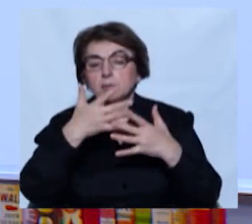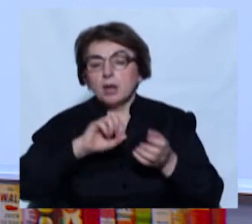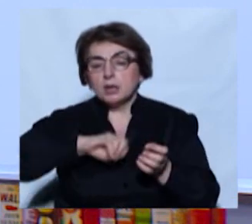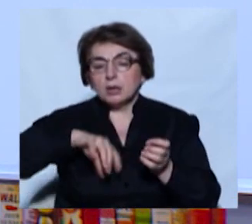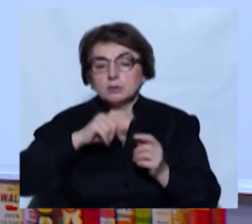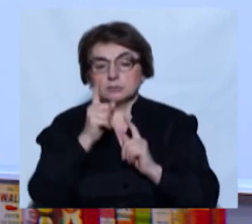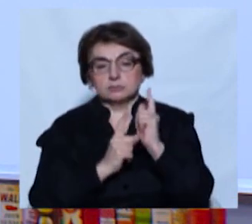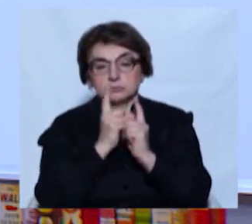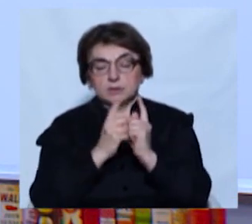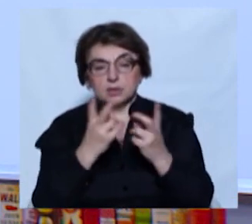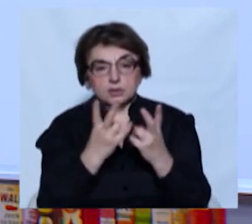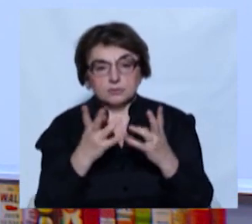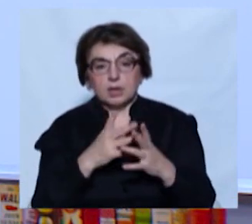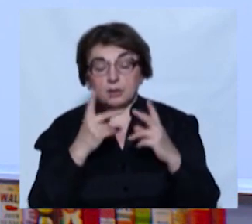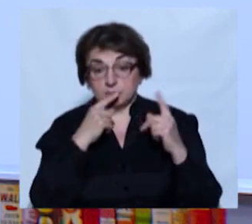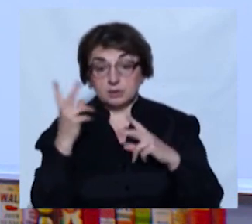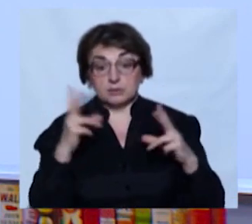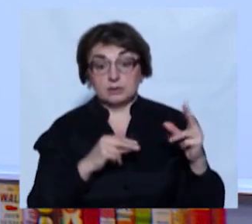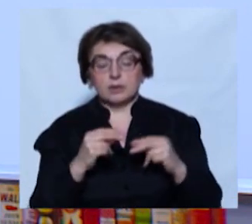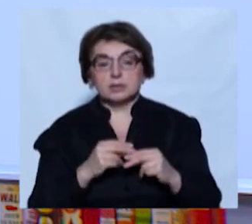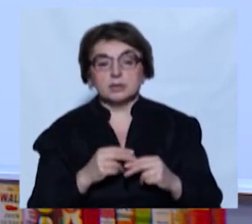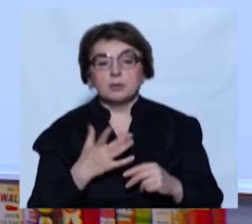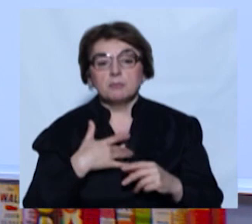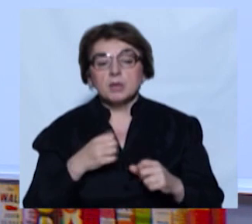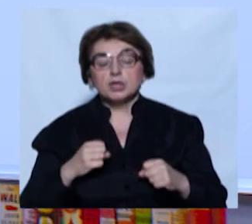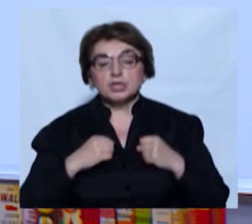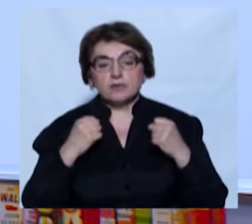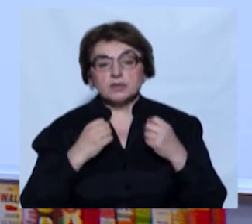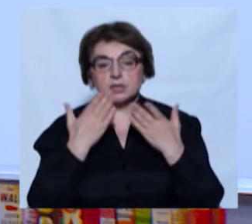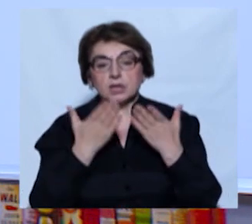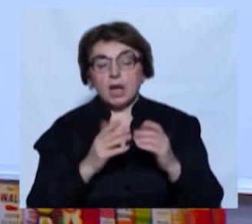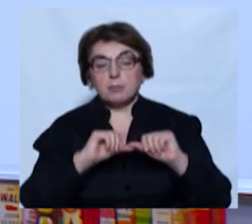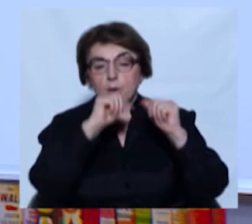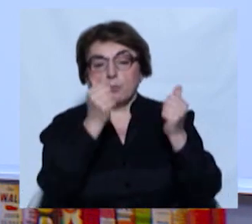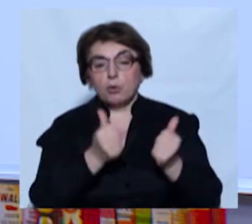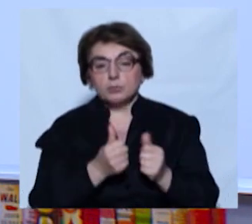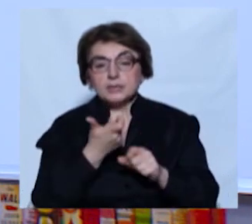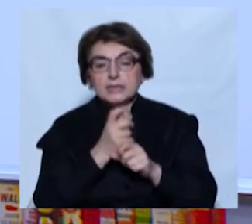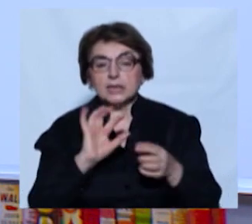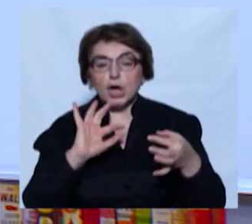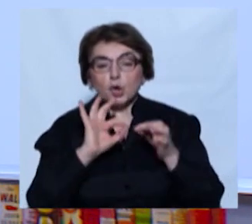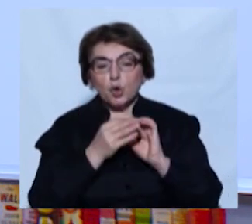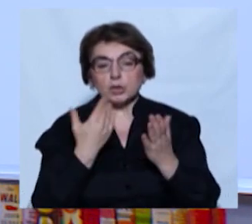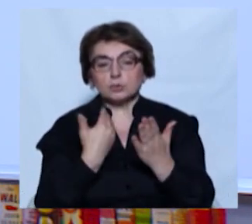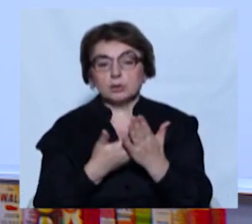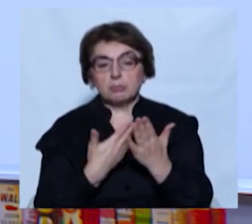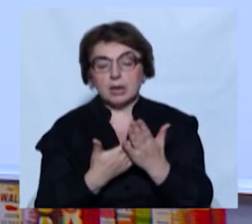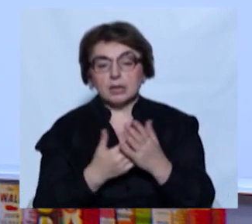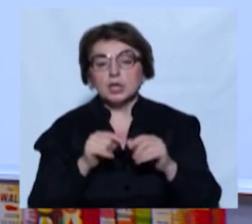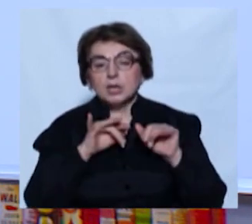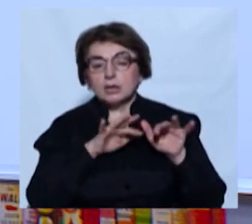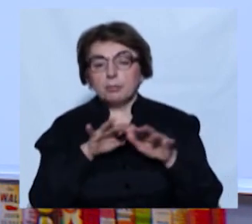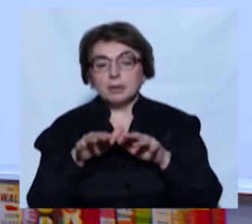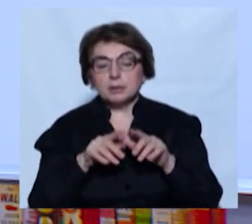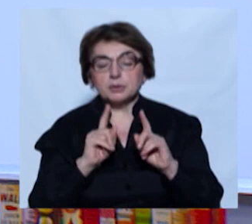გამოფრქვევის ემისიების მიმართულებით და ამ თვალსაზრისით. მე შევეცადე, რომ აი ამ ფორმით ძალიან კონკრეტული მაგალითებით, კონკრეტული